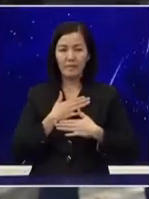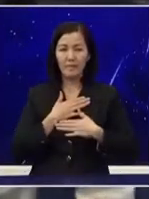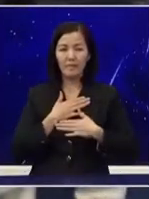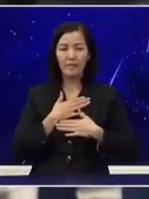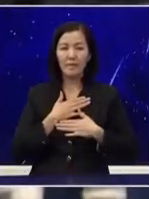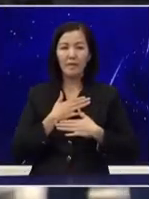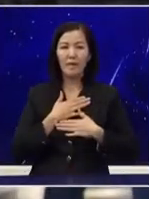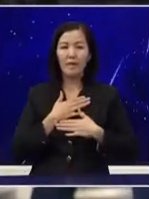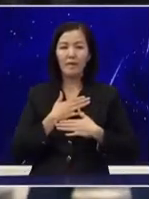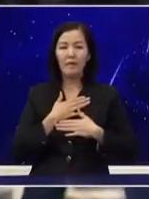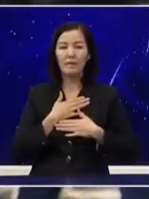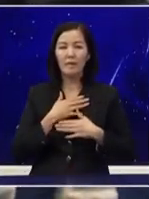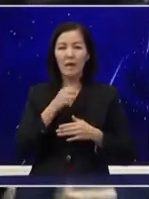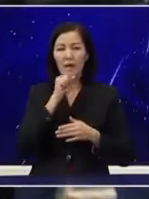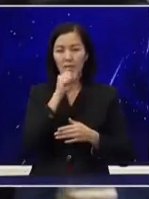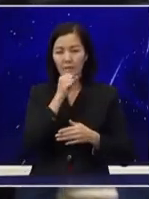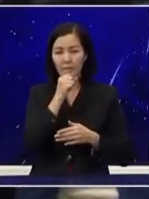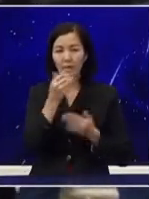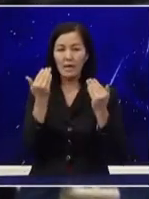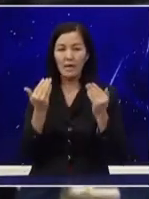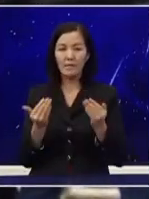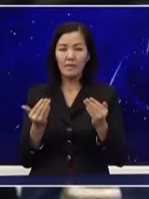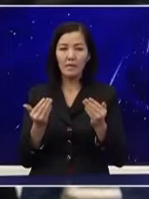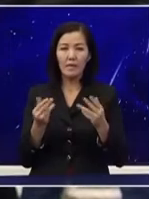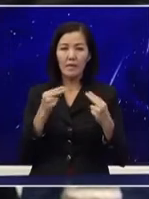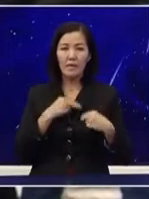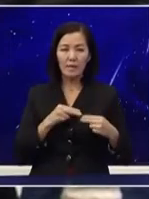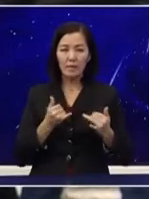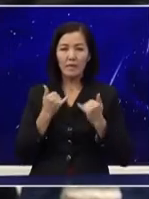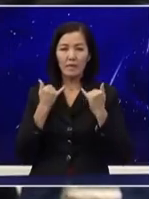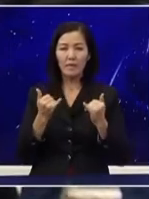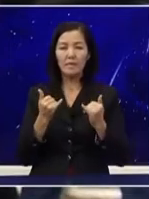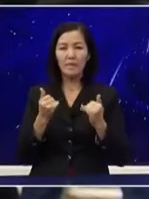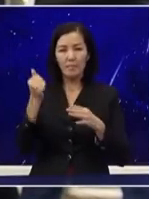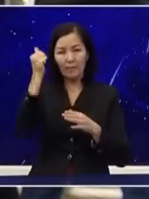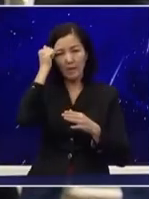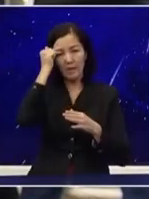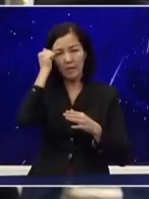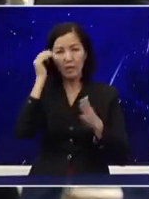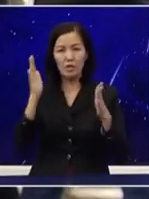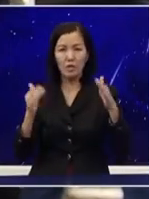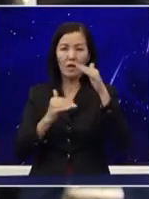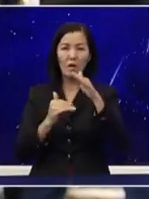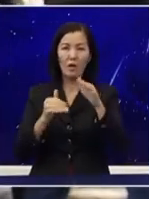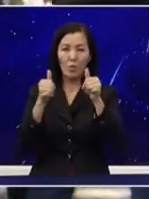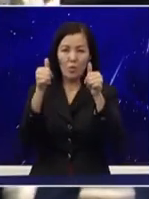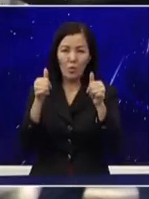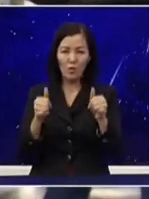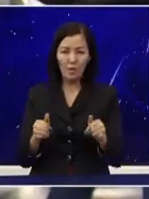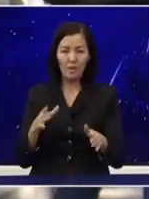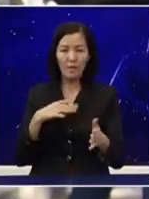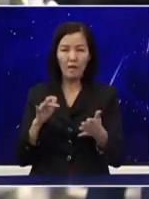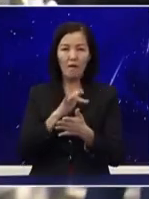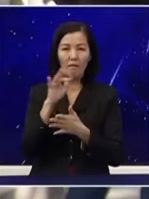ескеріп, мінекей бірнеше жылдан кейіннен осындай тақтайша қойылып жатыр. Рахмет айтамыз, мінекей осы қалалық